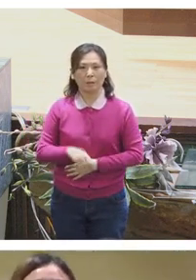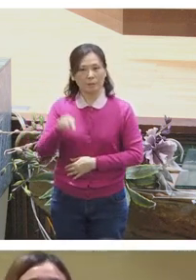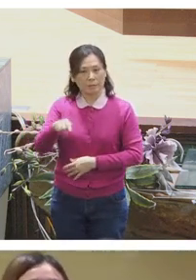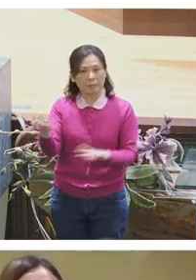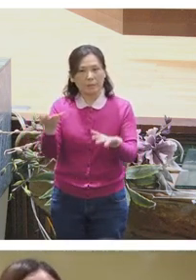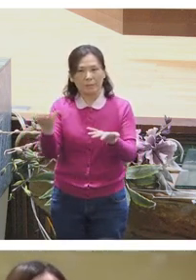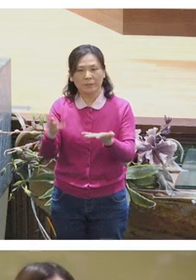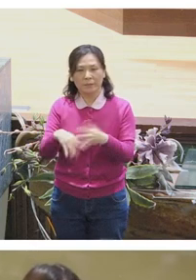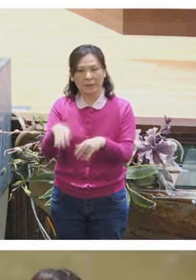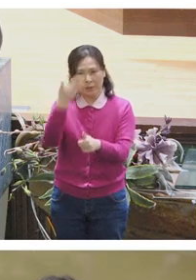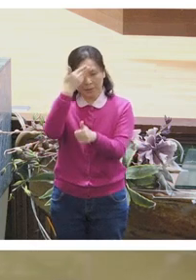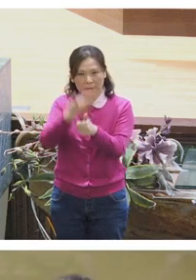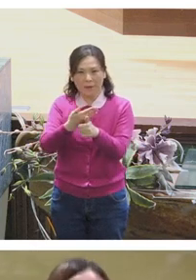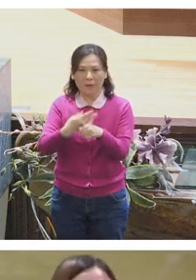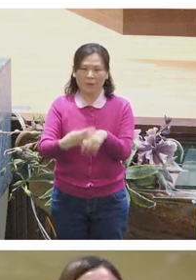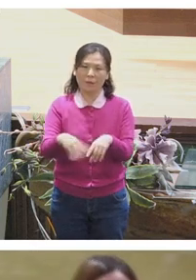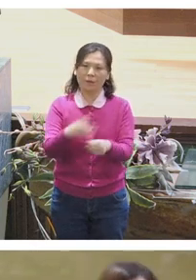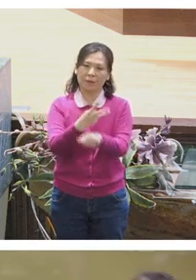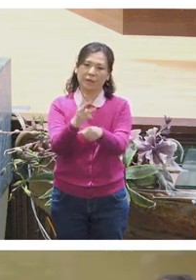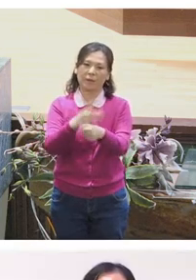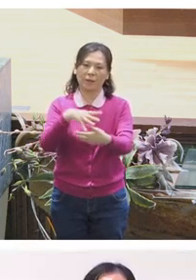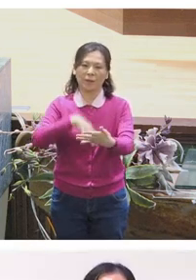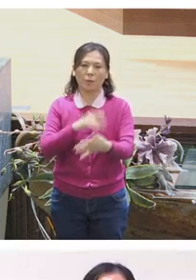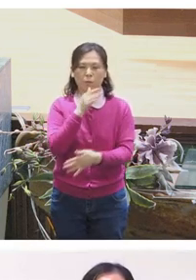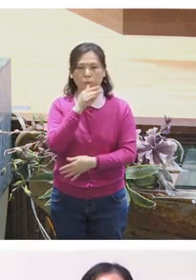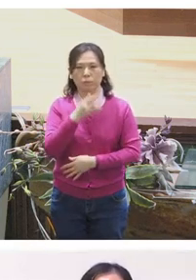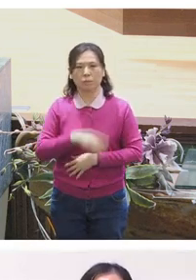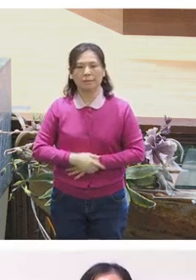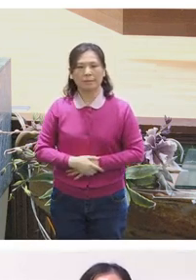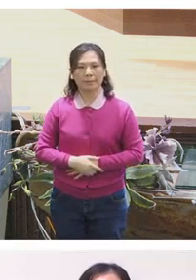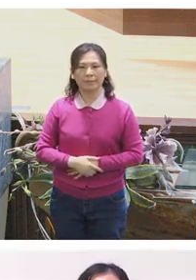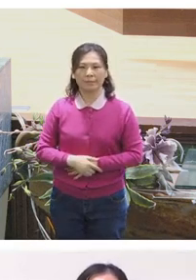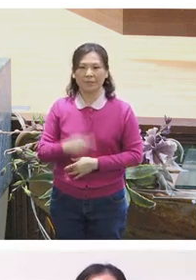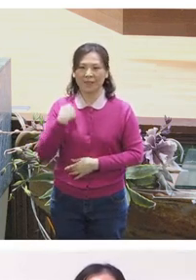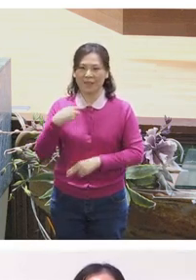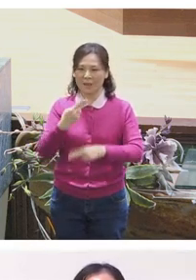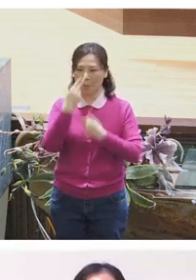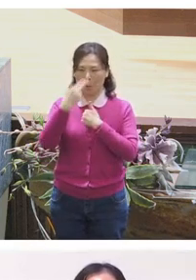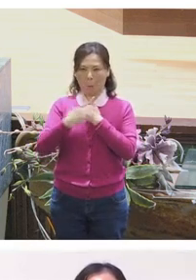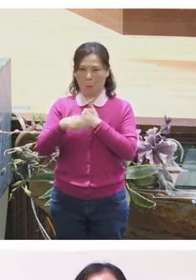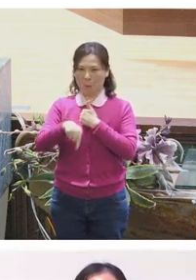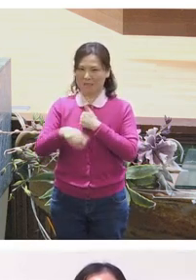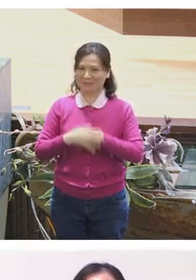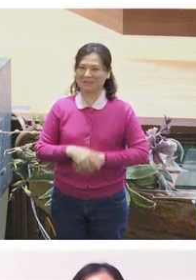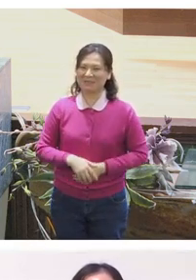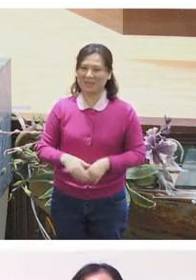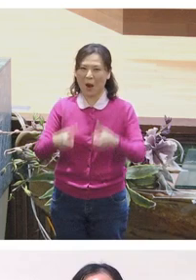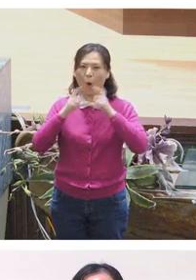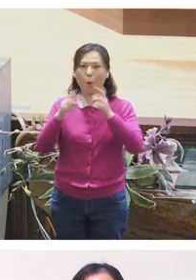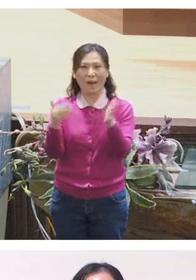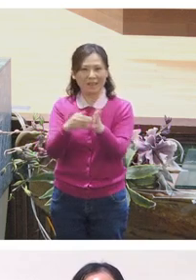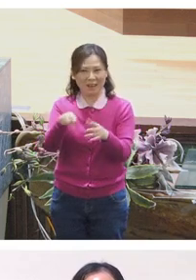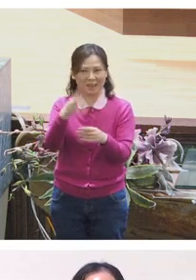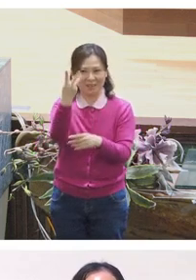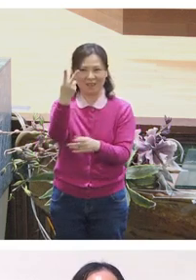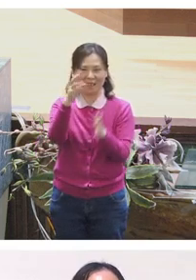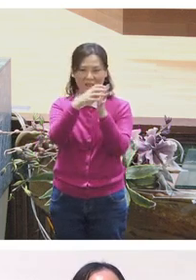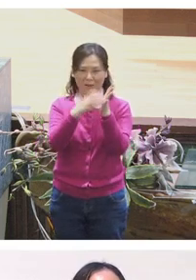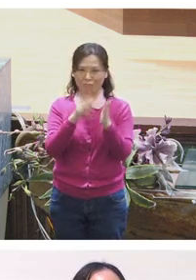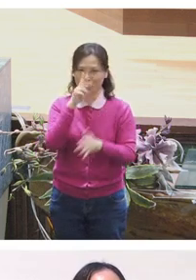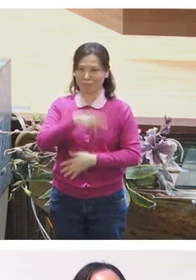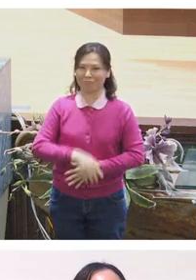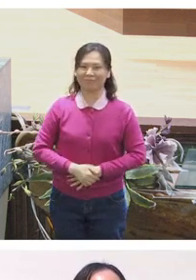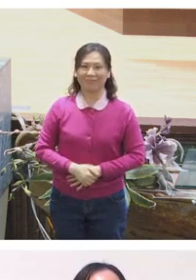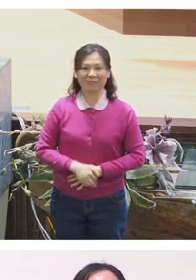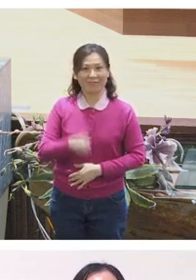家3分钟以内回答这样。 不过我现在先讲这是一个陷阱题哦，回到那两个字是错的哦。对，就是说